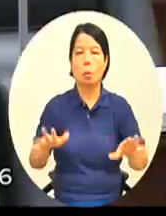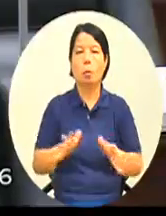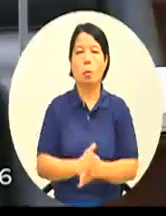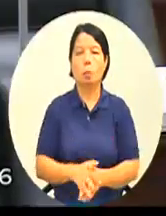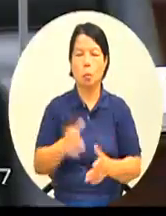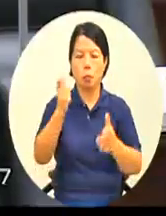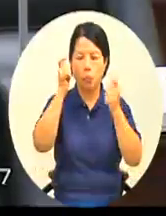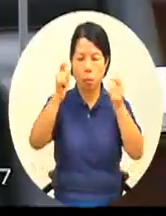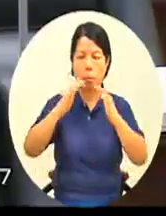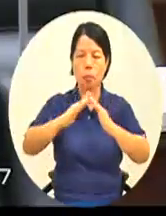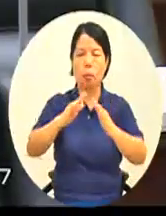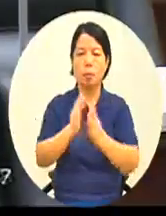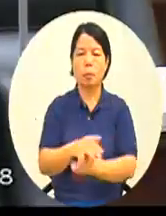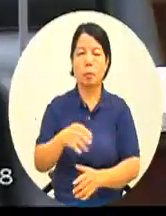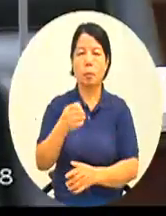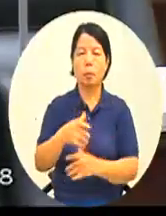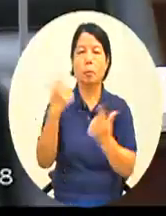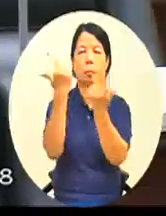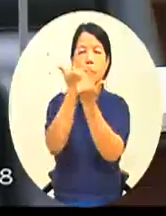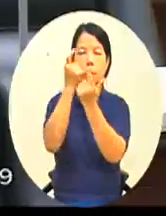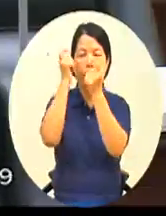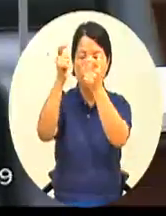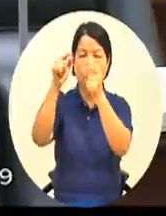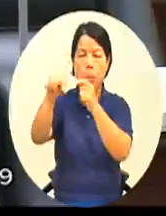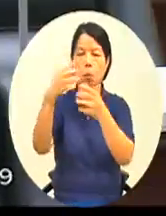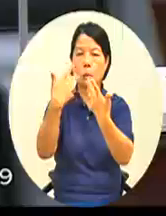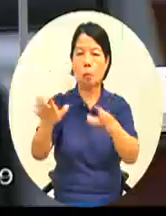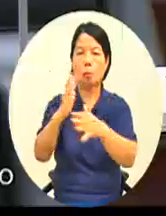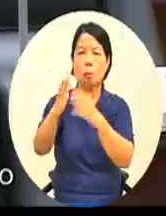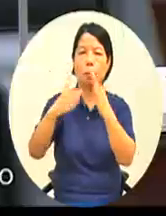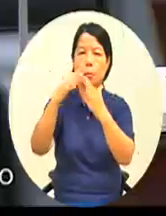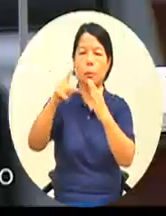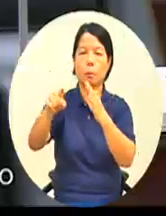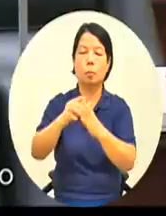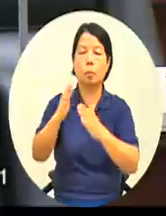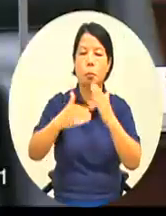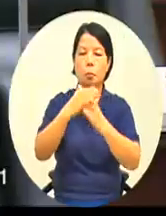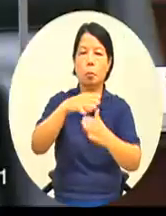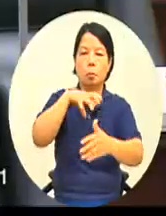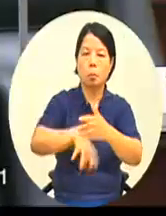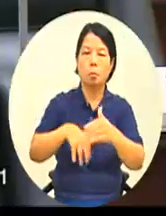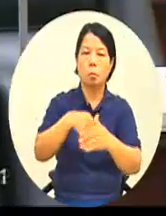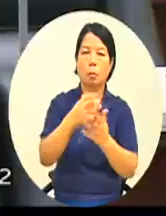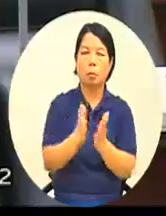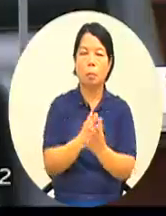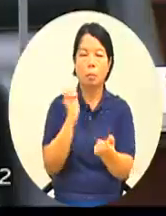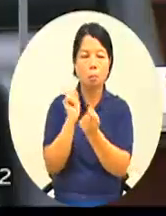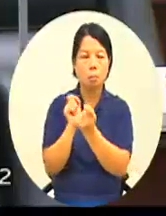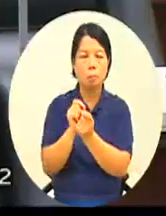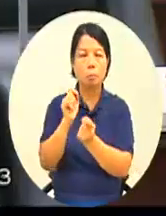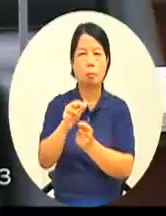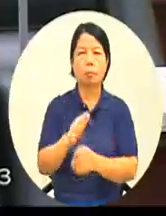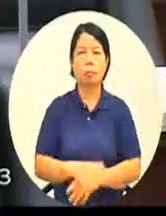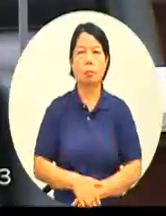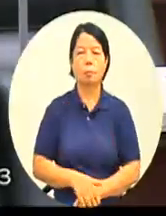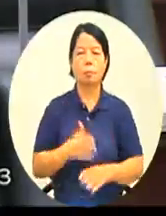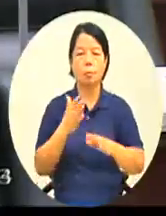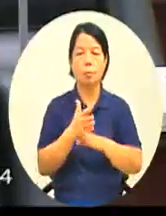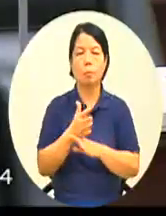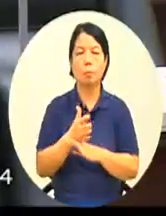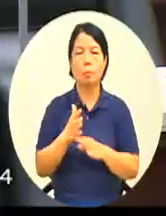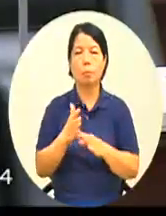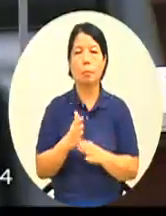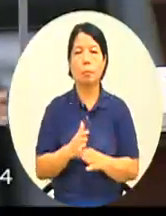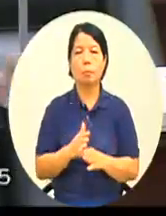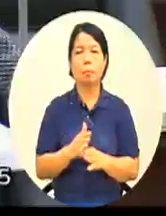市尤其是北高雄有非常多的学校，那它的校舍可能都已经借龄哦，就是已经差不多应该